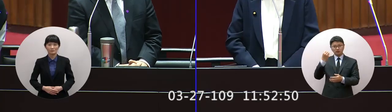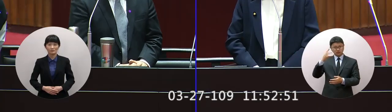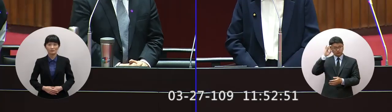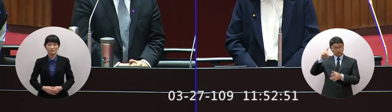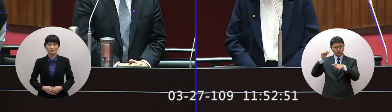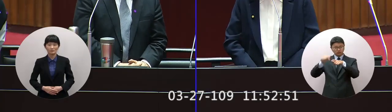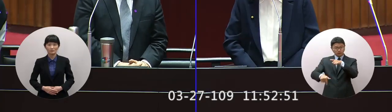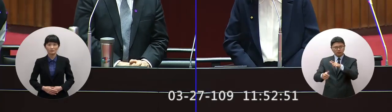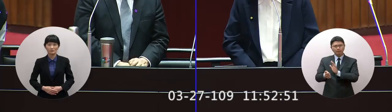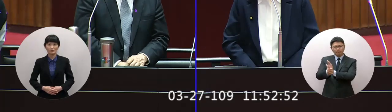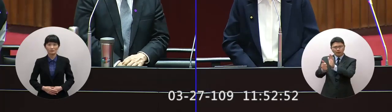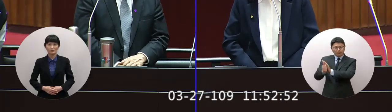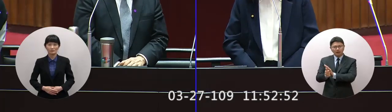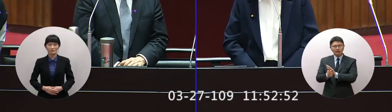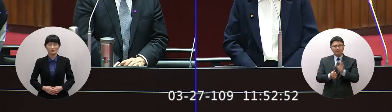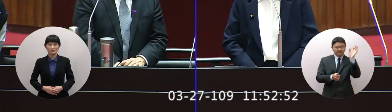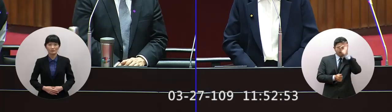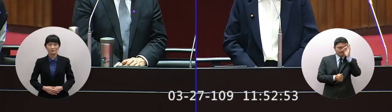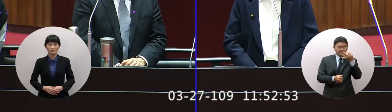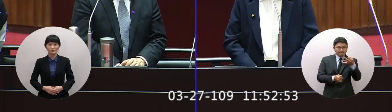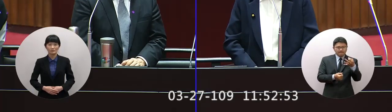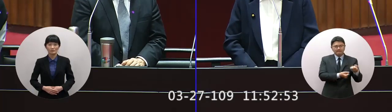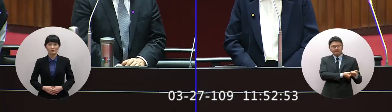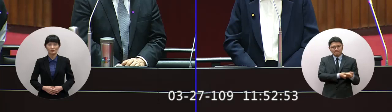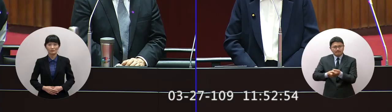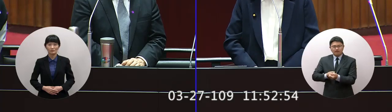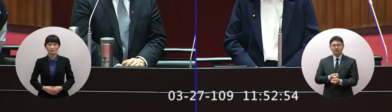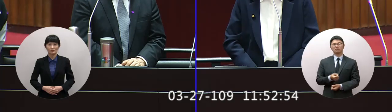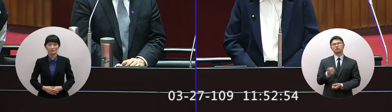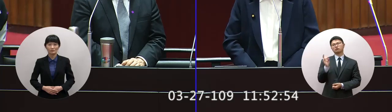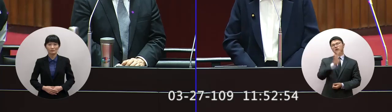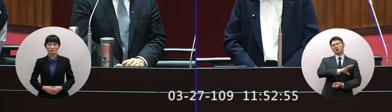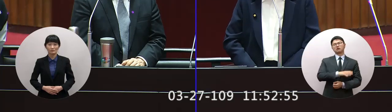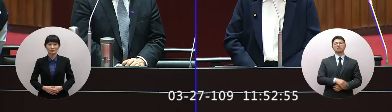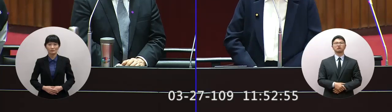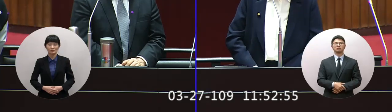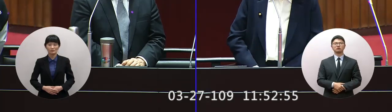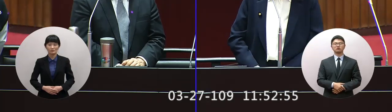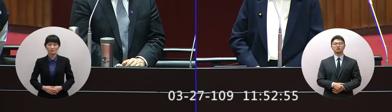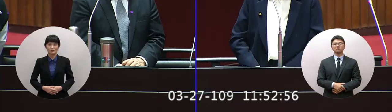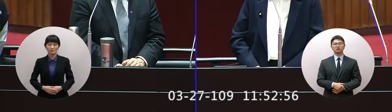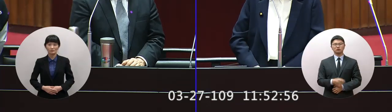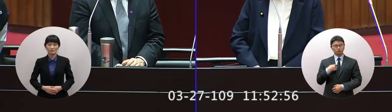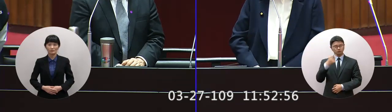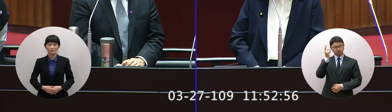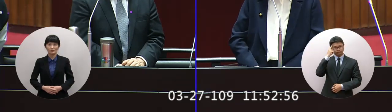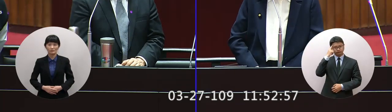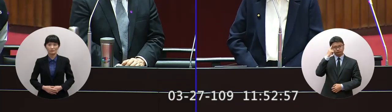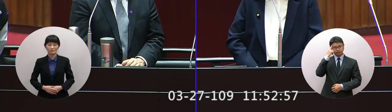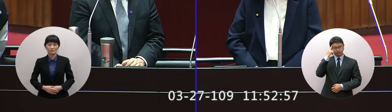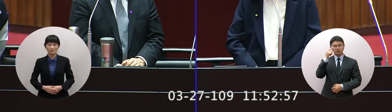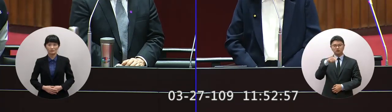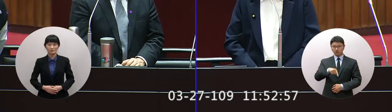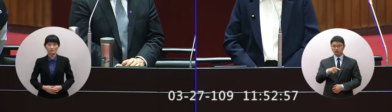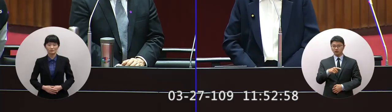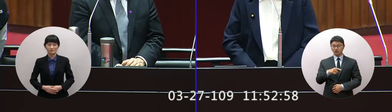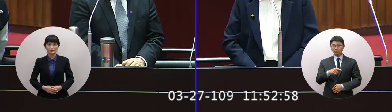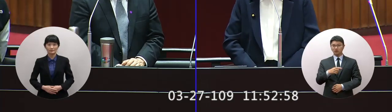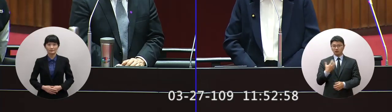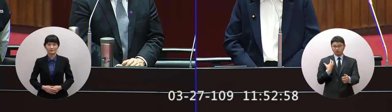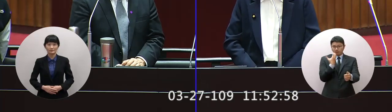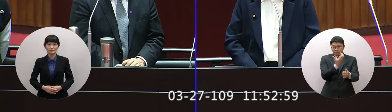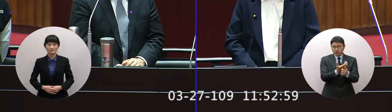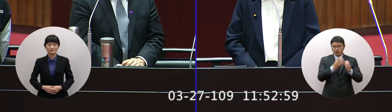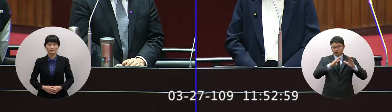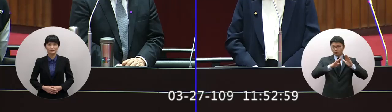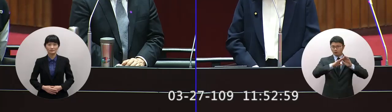场替他们去募集第一桶金的想法来做。所以我觉得这个地方其实由国发会来主导